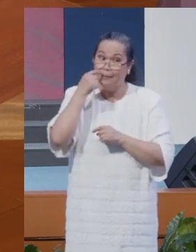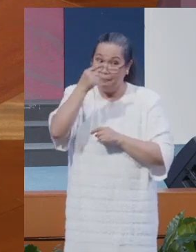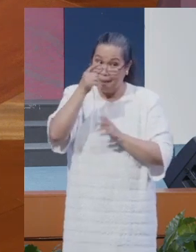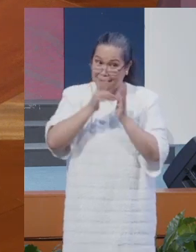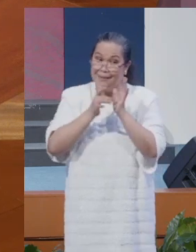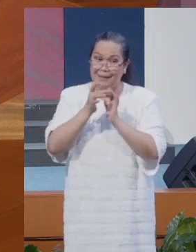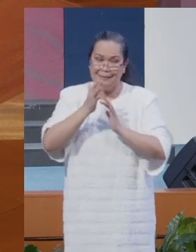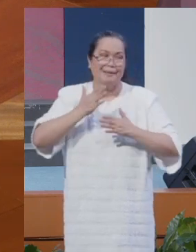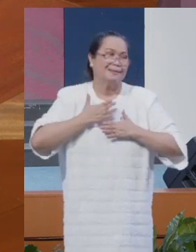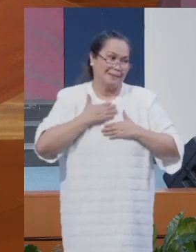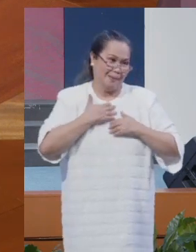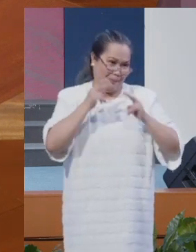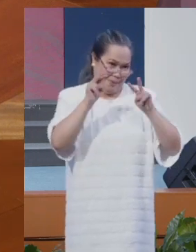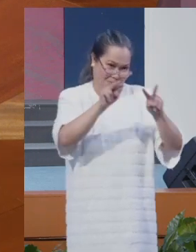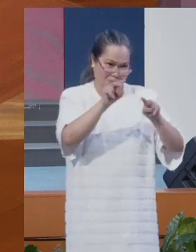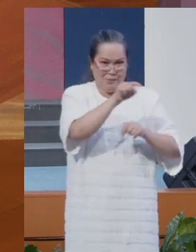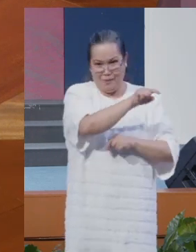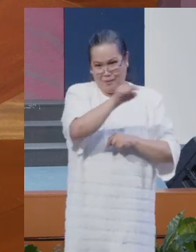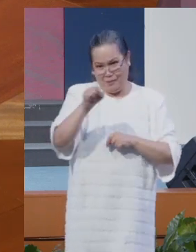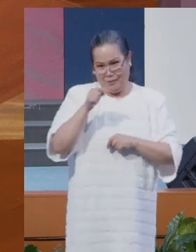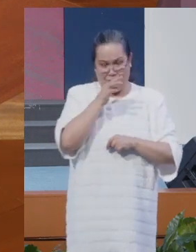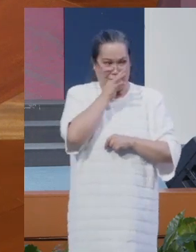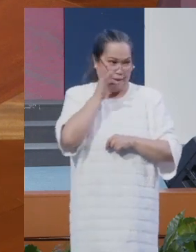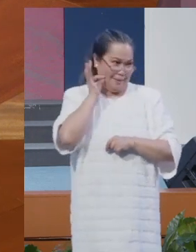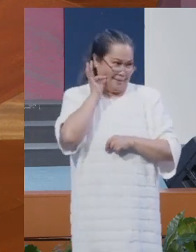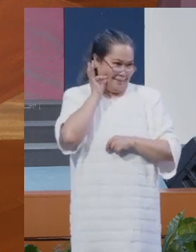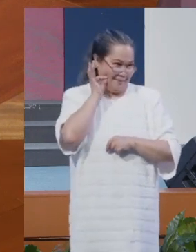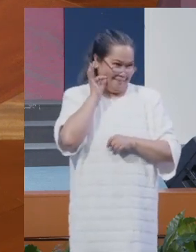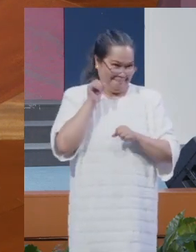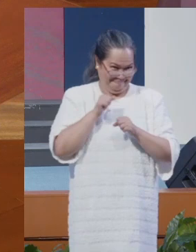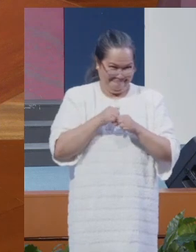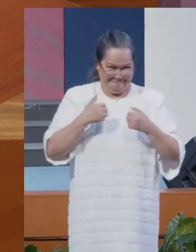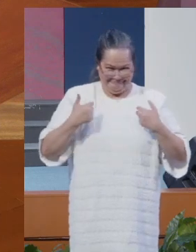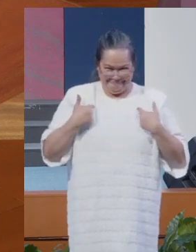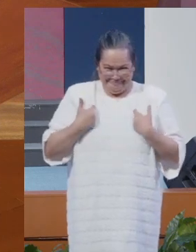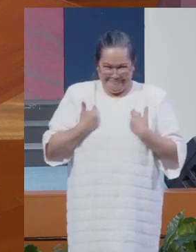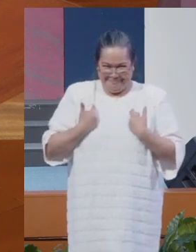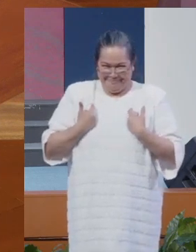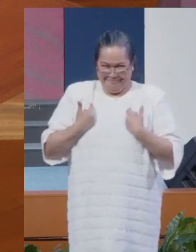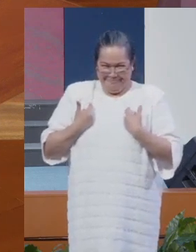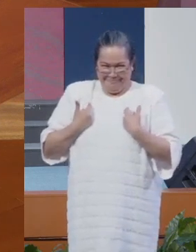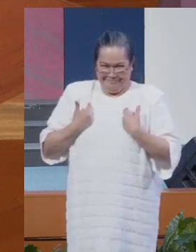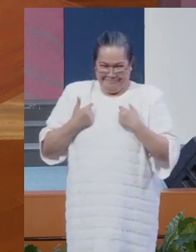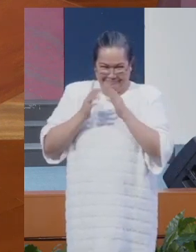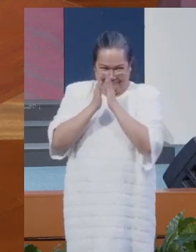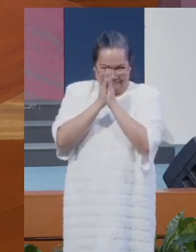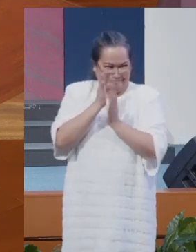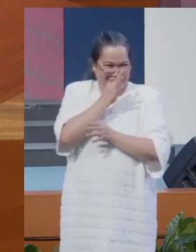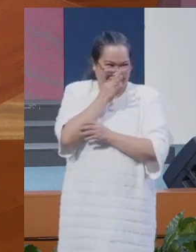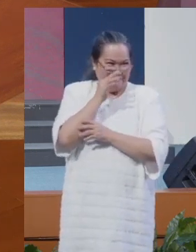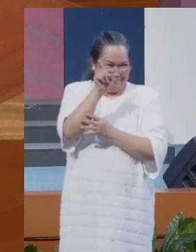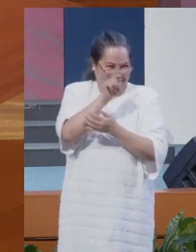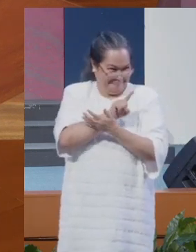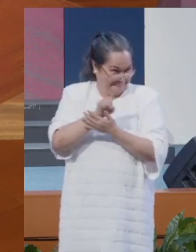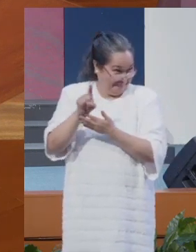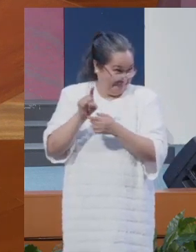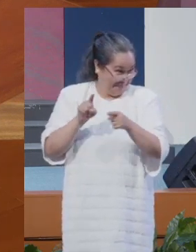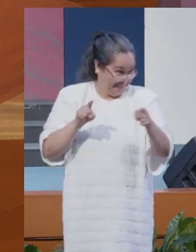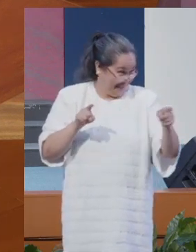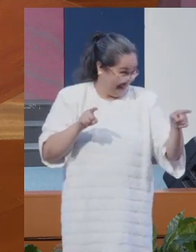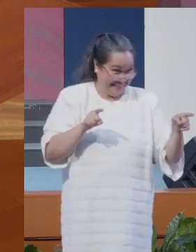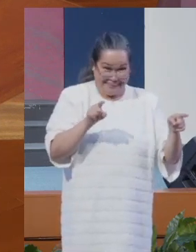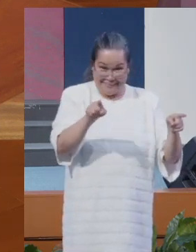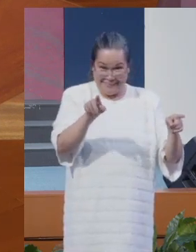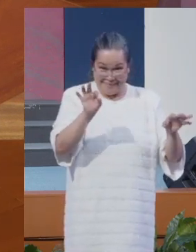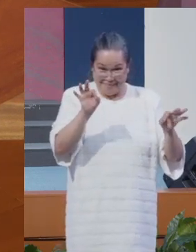it. So, kaya nga meron tayong prayer and fasting guide, no?